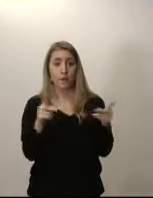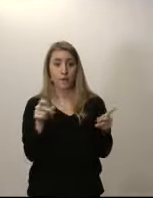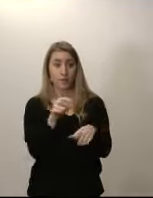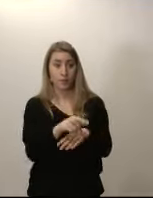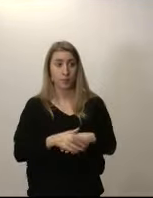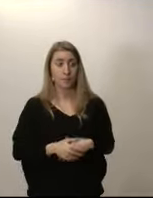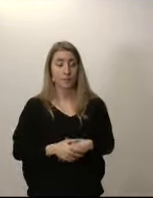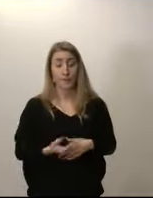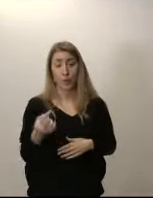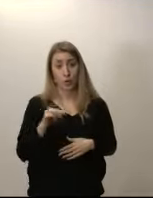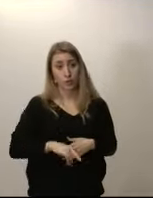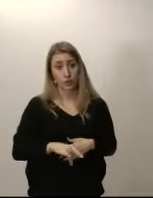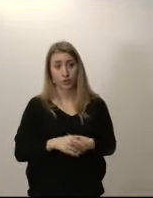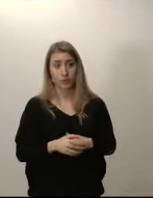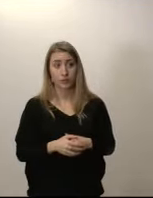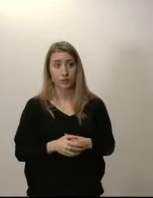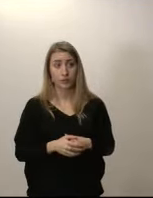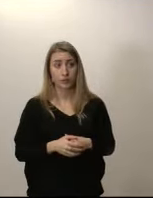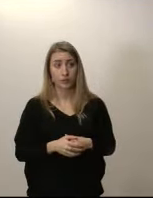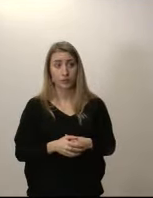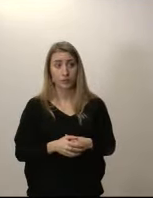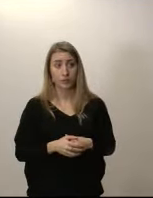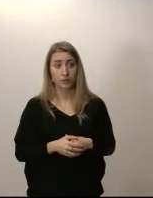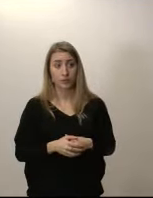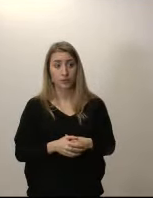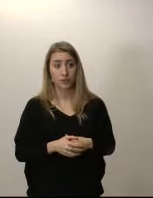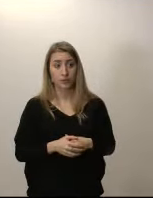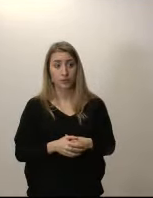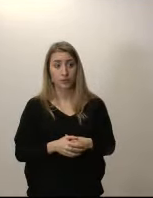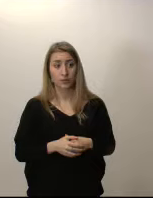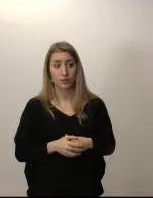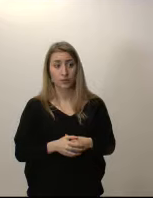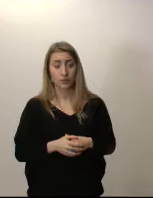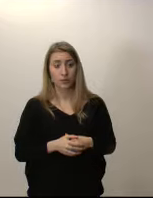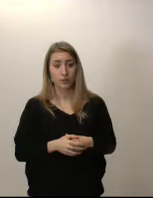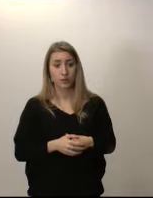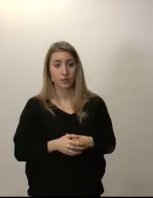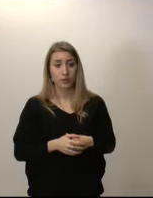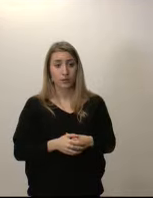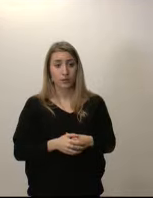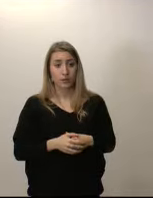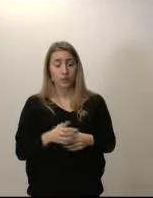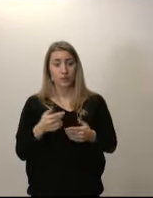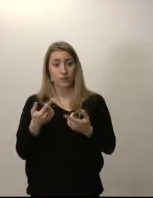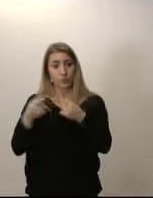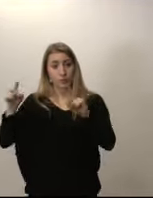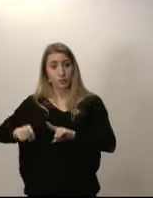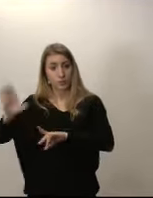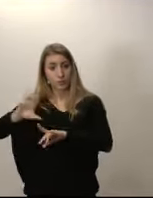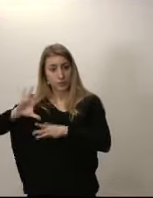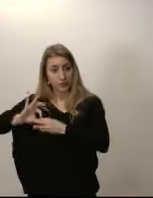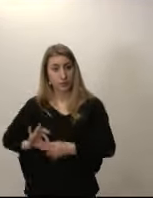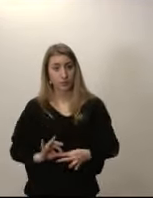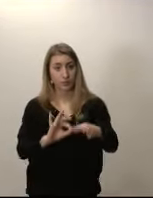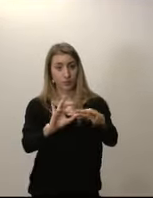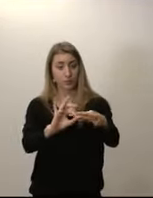on est bien obligé de le faire, ne serait-ce que pour affecter le résultat de l'exercice précédent. Voilà, c'est parce que, bon,